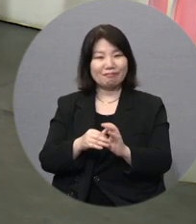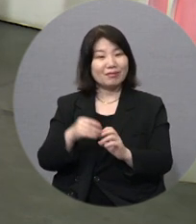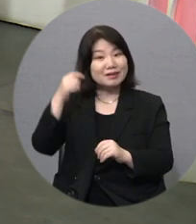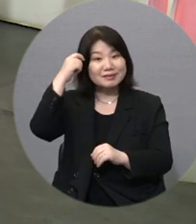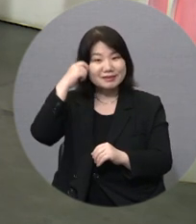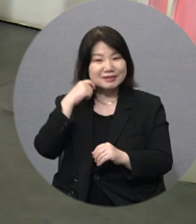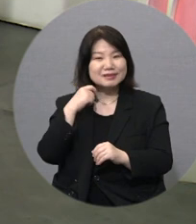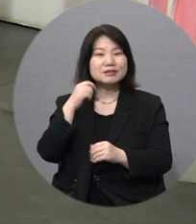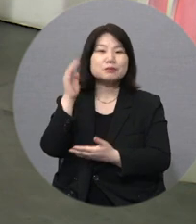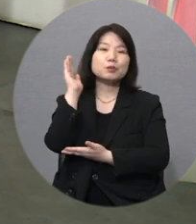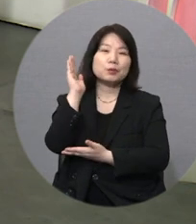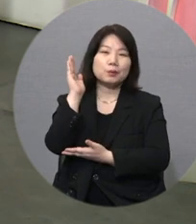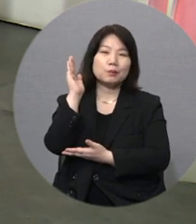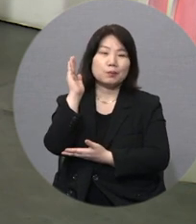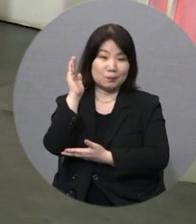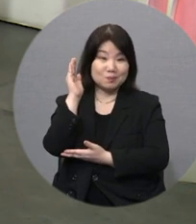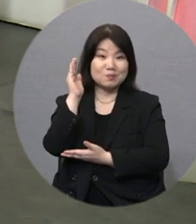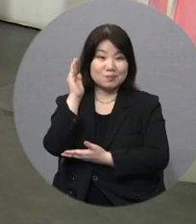주실래요 그렇죠